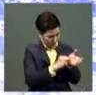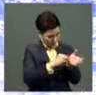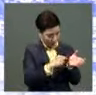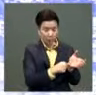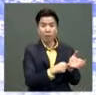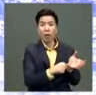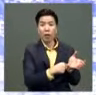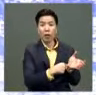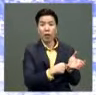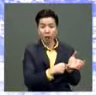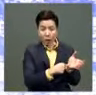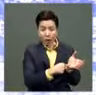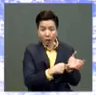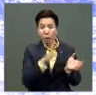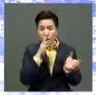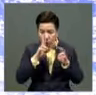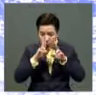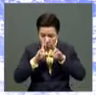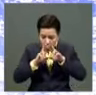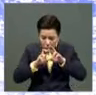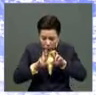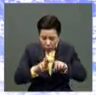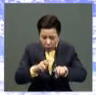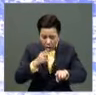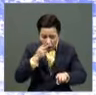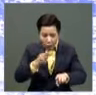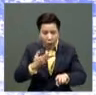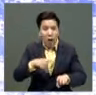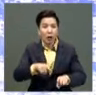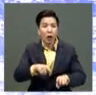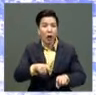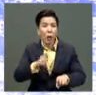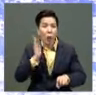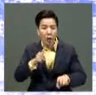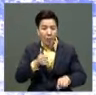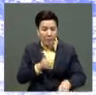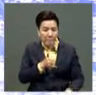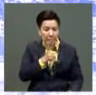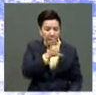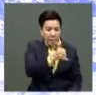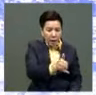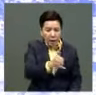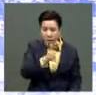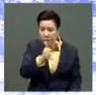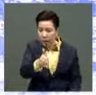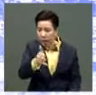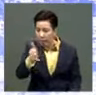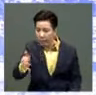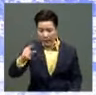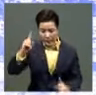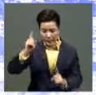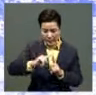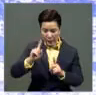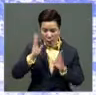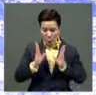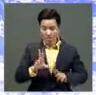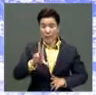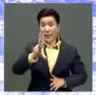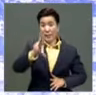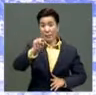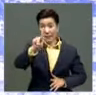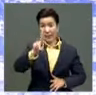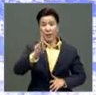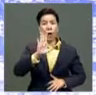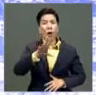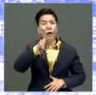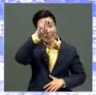สอบสวนโรคและดูเส้นทางการเดินเส้นทางการเดินทางของทั้ง31คนนะ